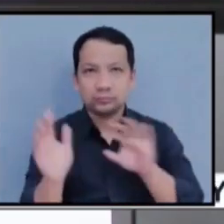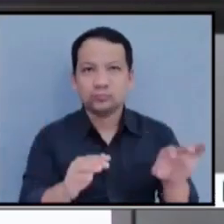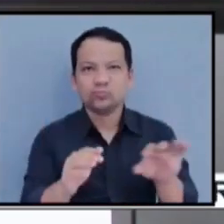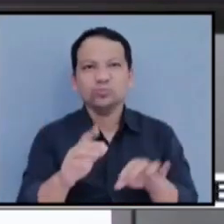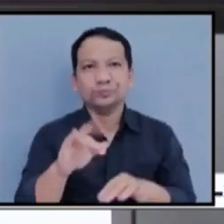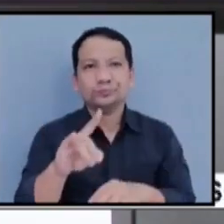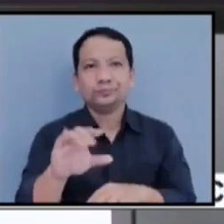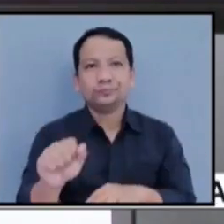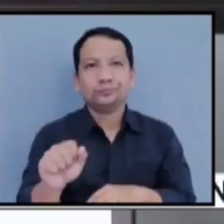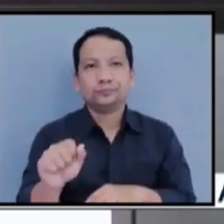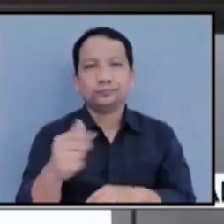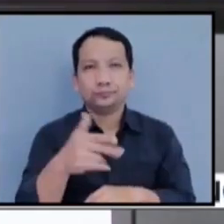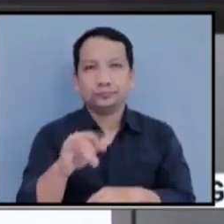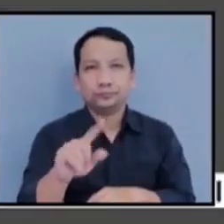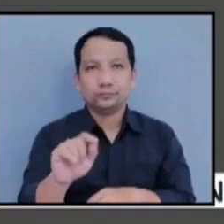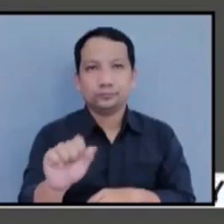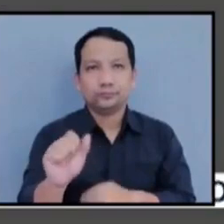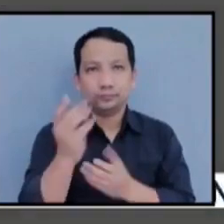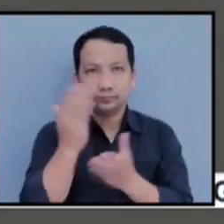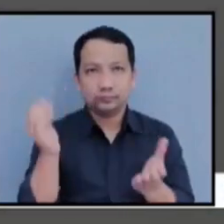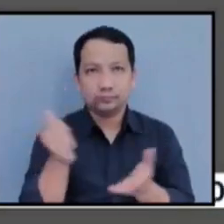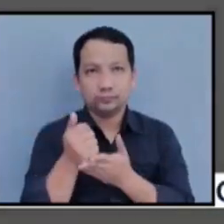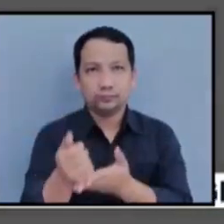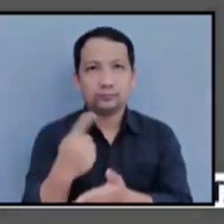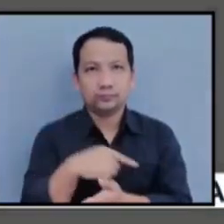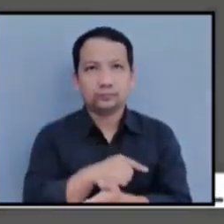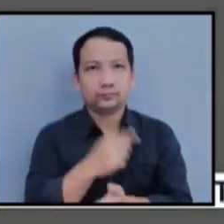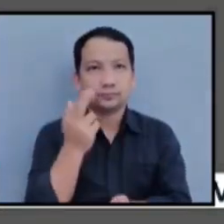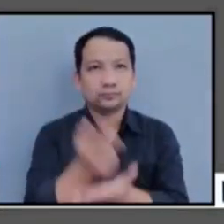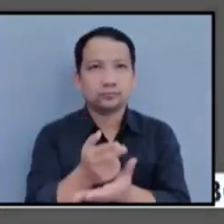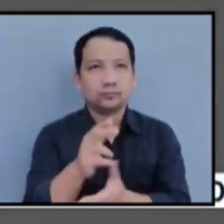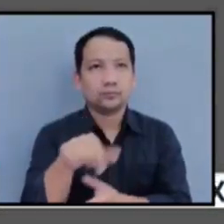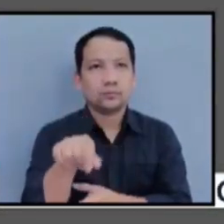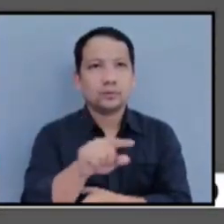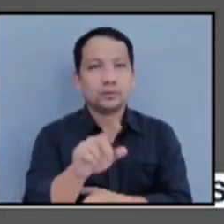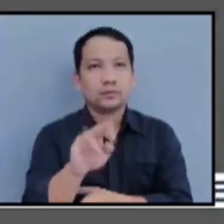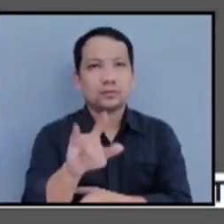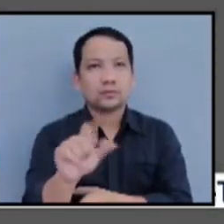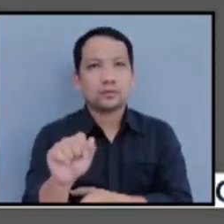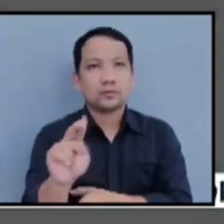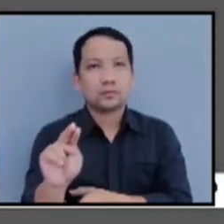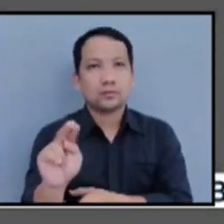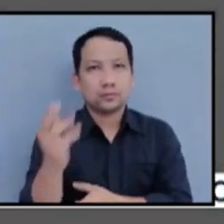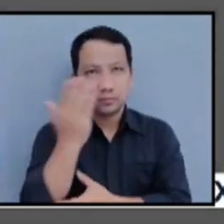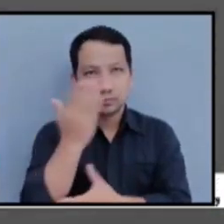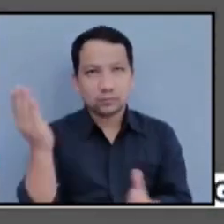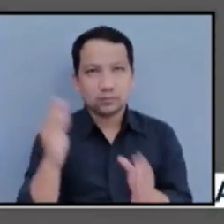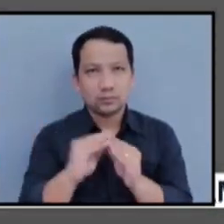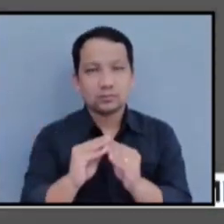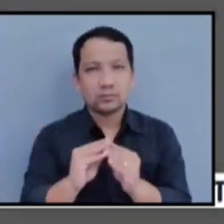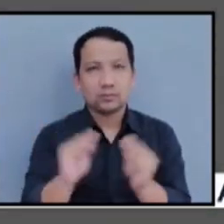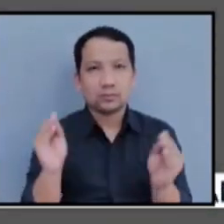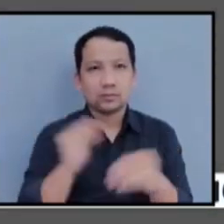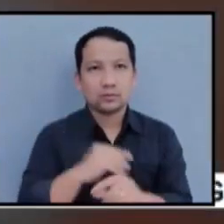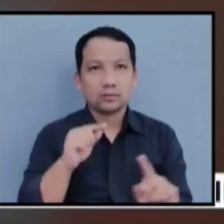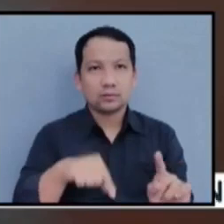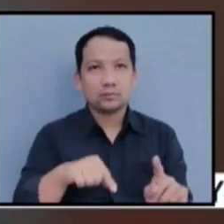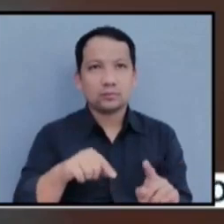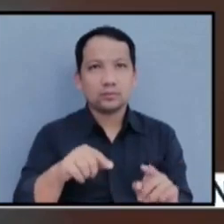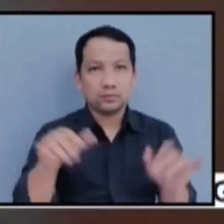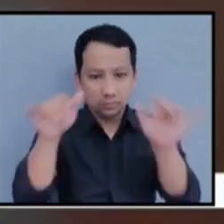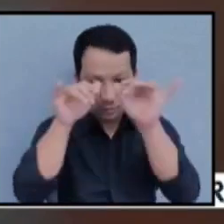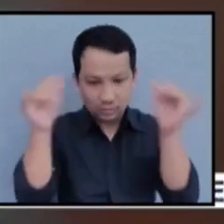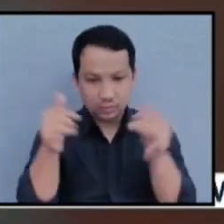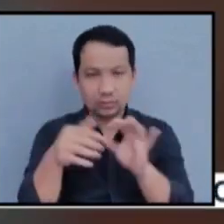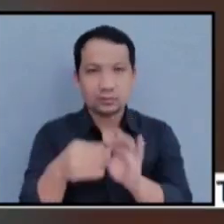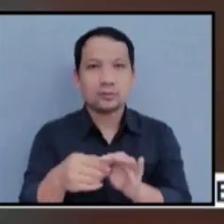Habagat. Ito ay sa tulong ng mga rescuer ng Botolan Municipal Risk Reduction and Management Office at ng isang kalabaw. Ayon sa mga